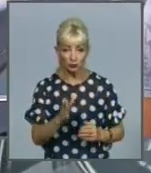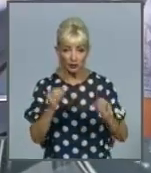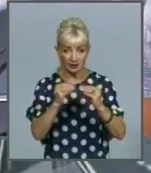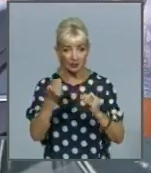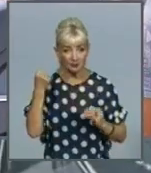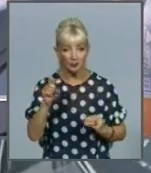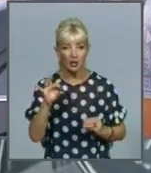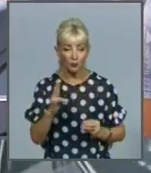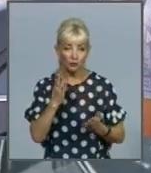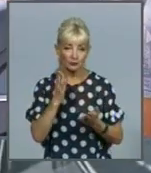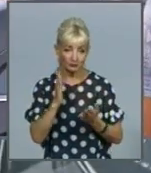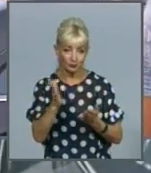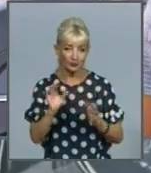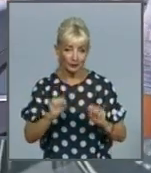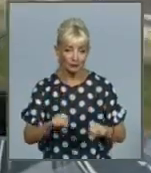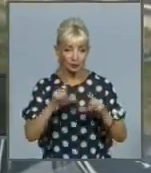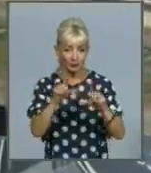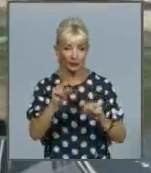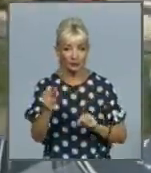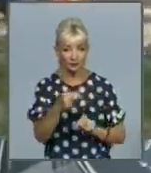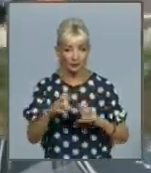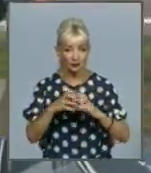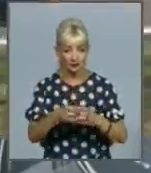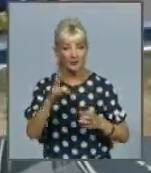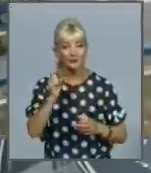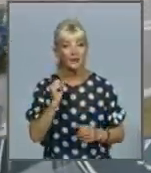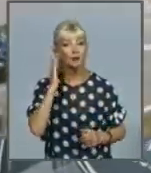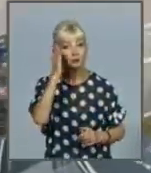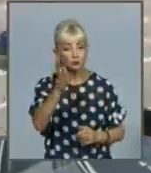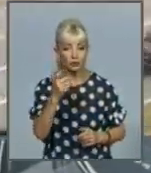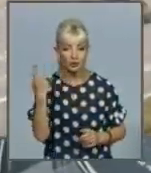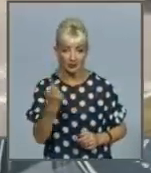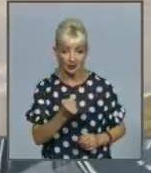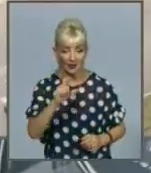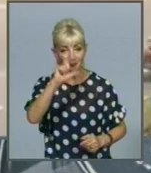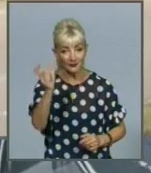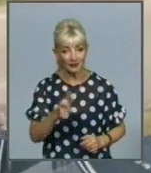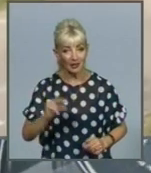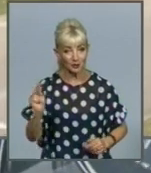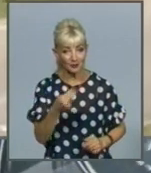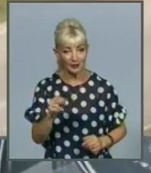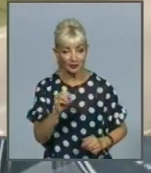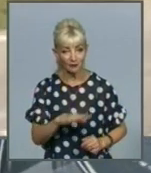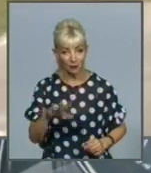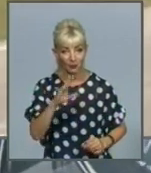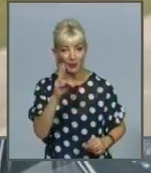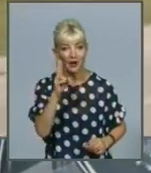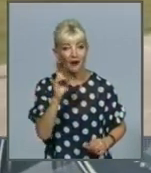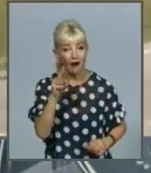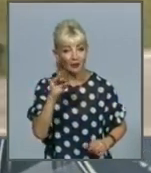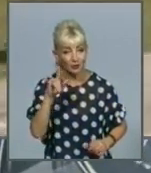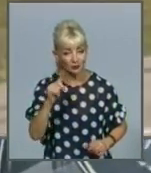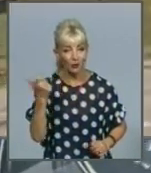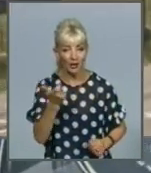то он получит шанс поехать на чемпионат мира. На будущей неделе в Италии состоится чемпионат Европы по картингу, на котором Харьков